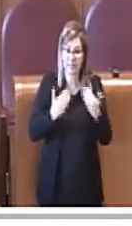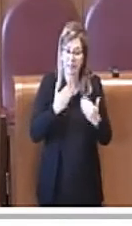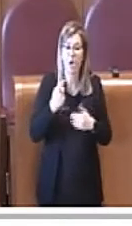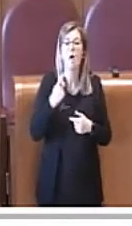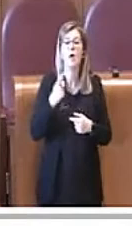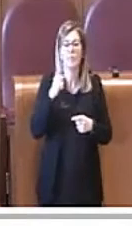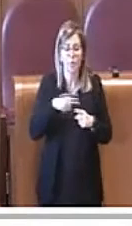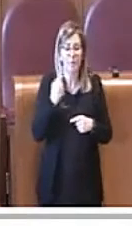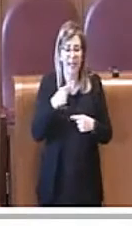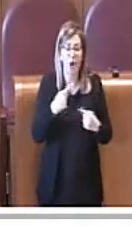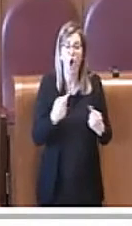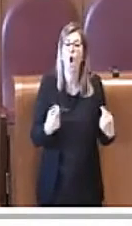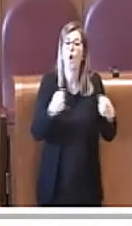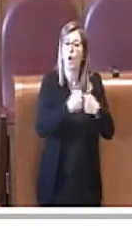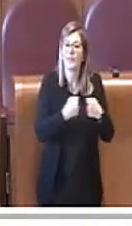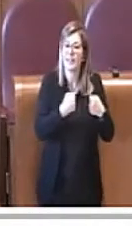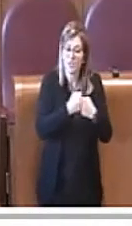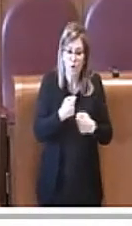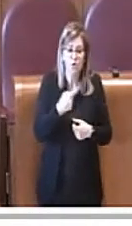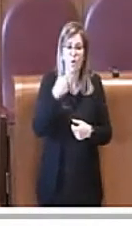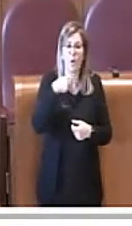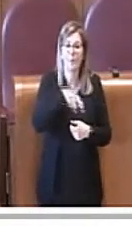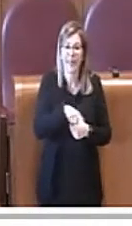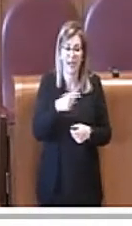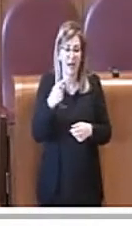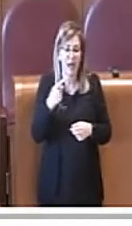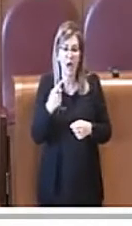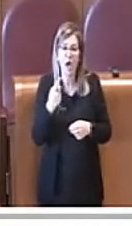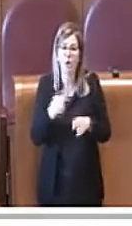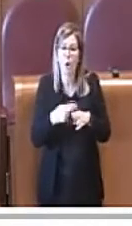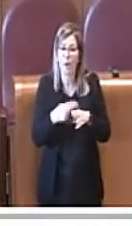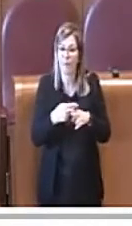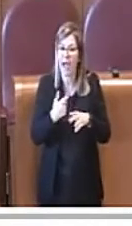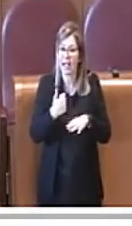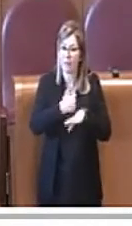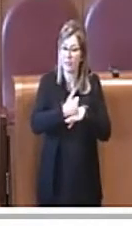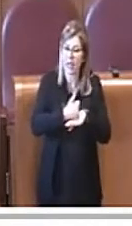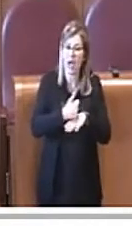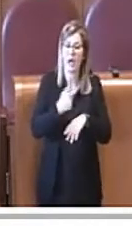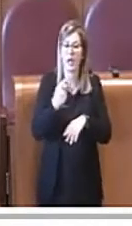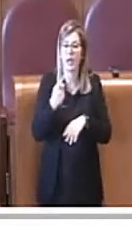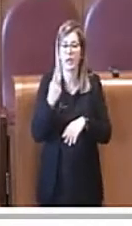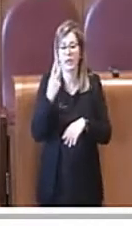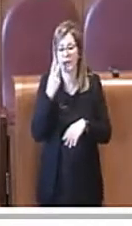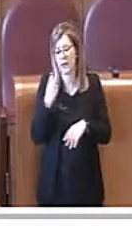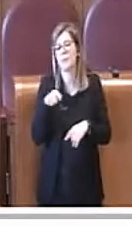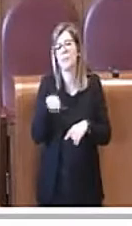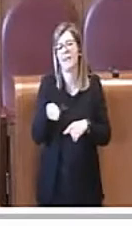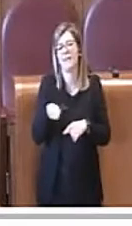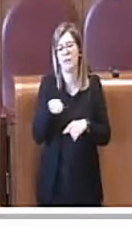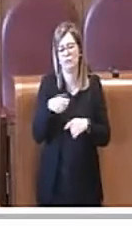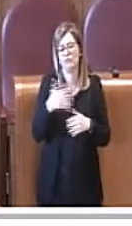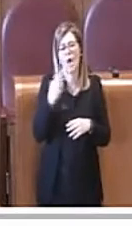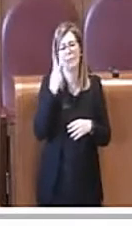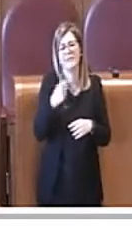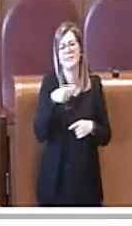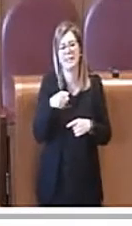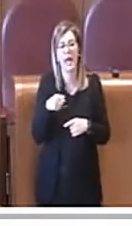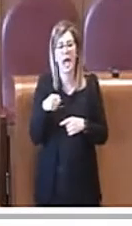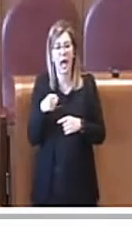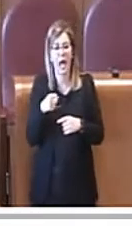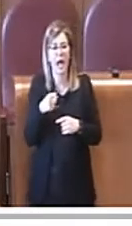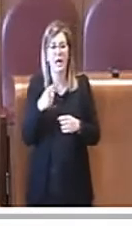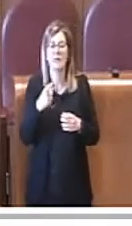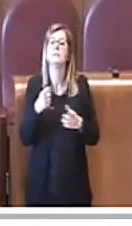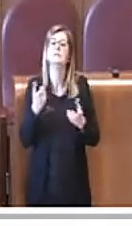il personale di Roma Capitale, quindi derivanti prevalentemente da sentenze, e soprattutto questi due